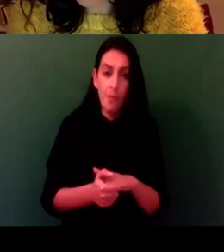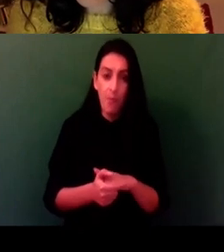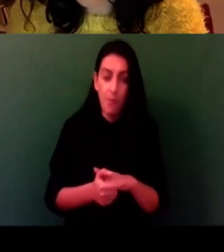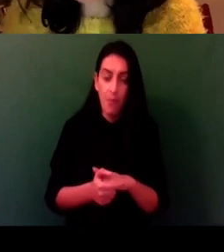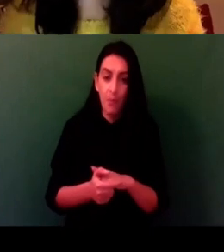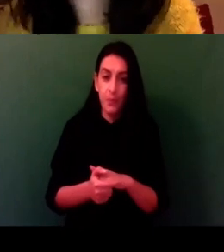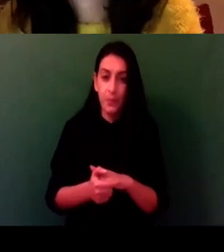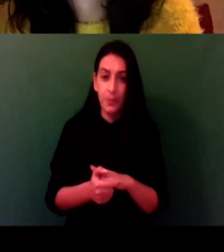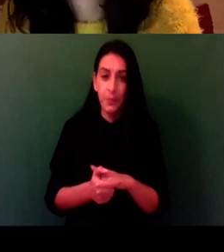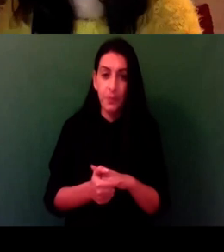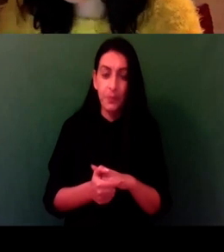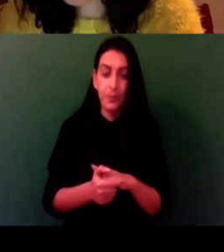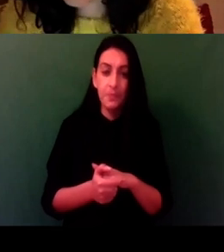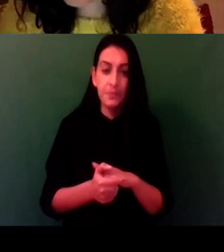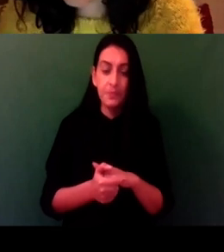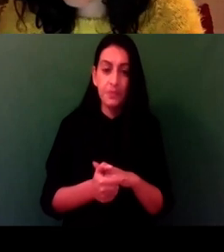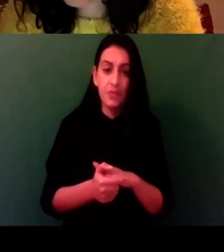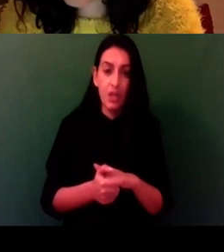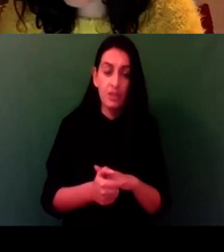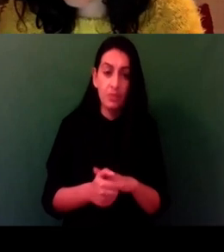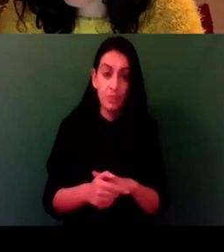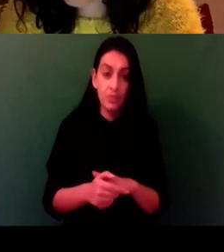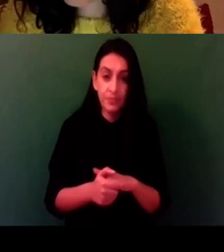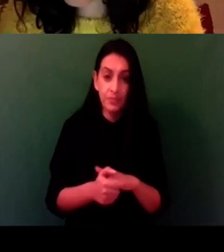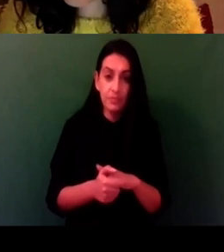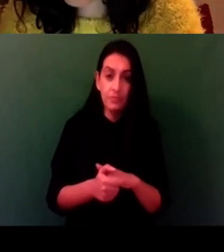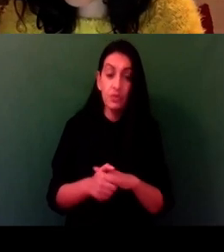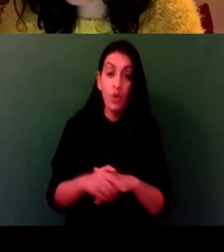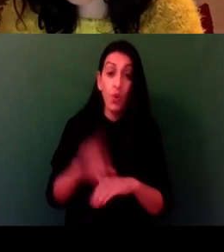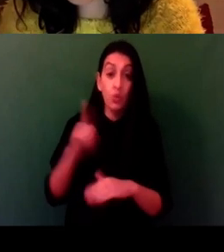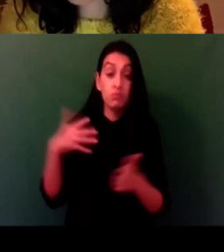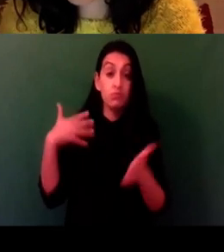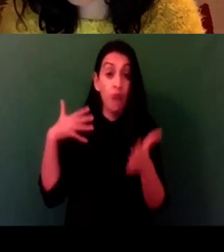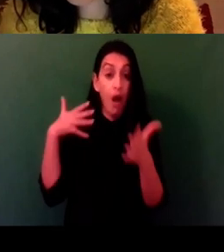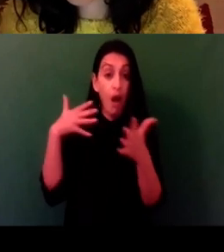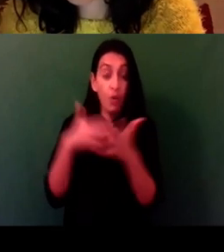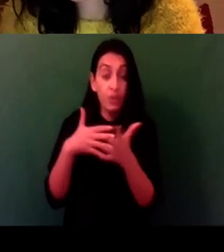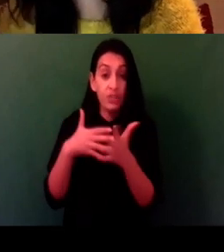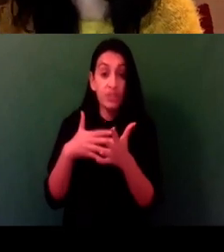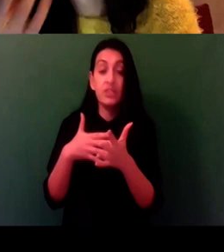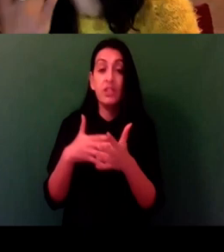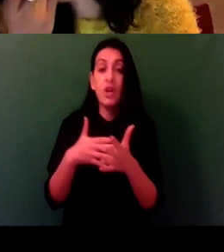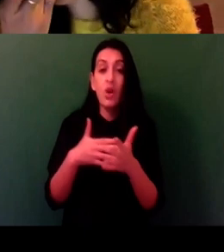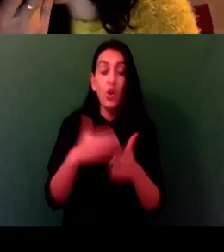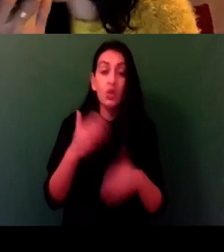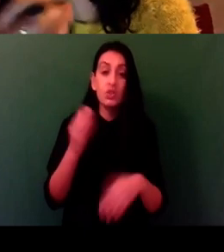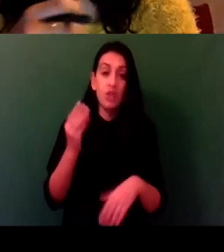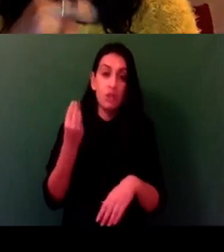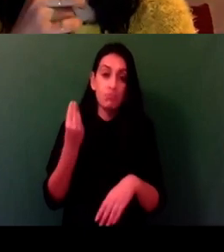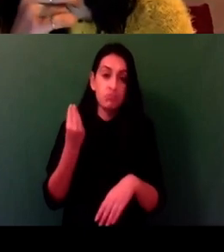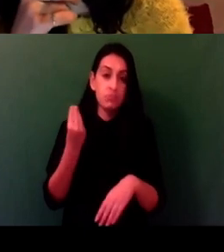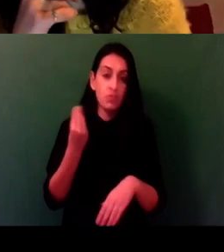bahsedildiği gibi bir amaç tariflemişti ki Henry'nin alan çok pratiği de var. Yani çok sayıda tasarımcı